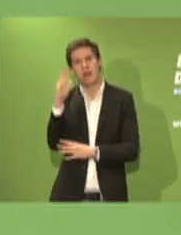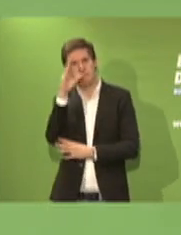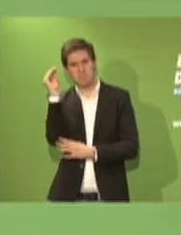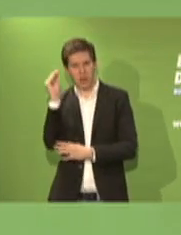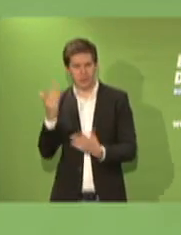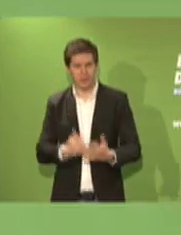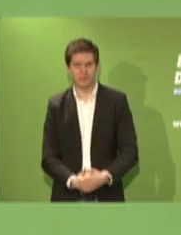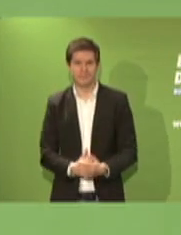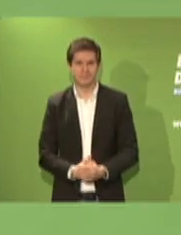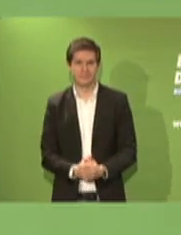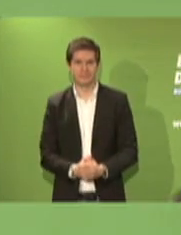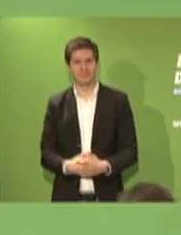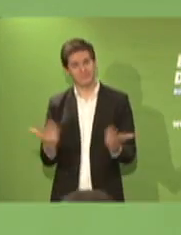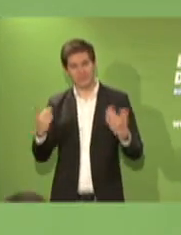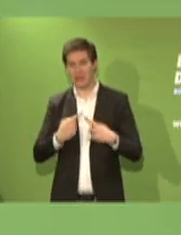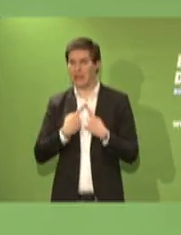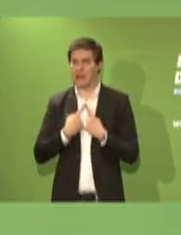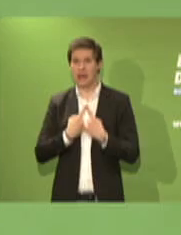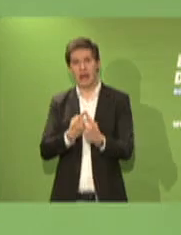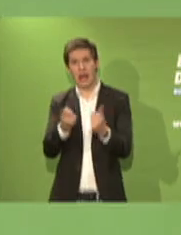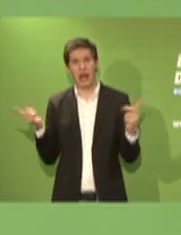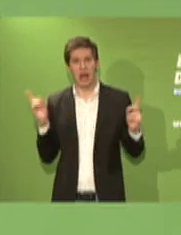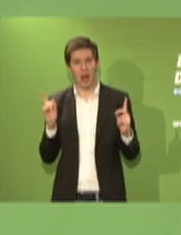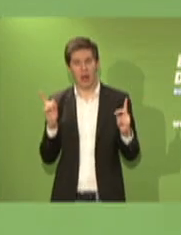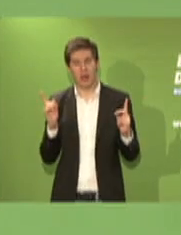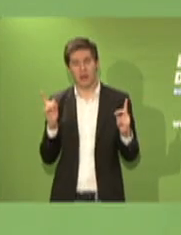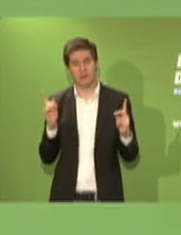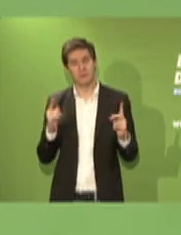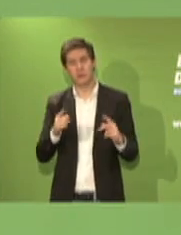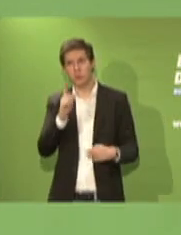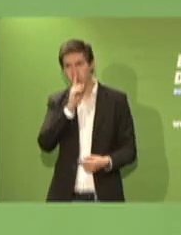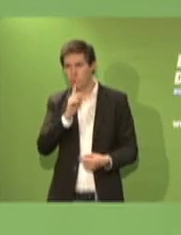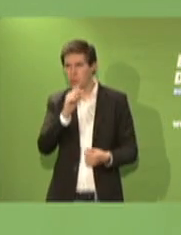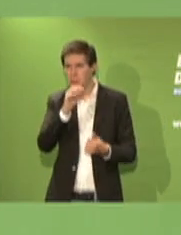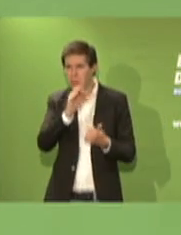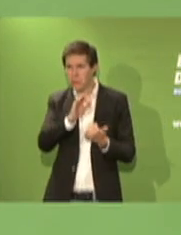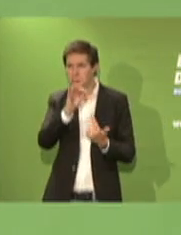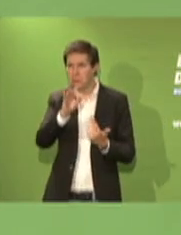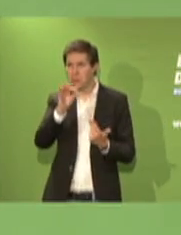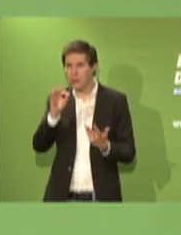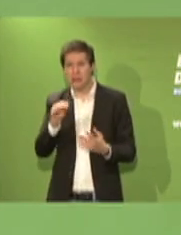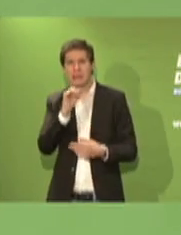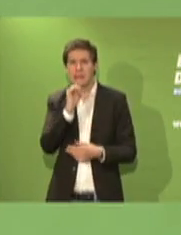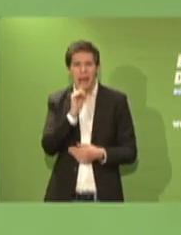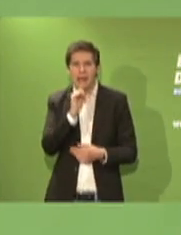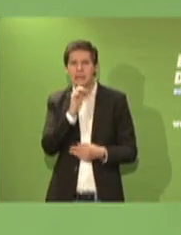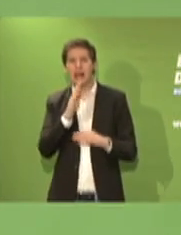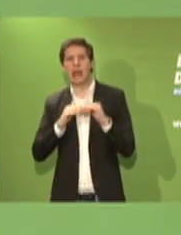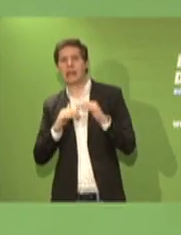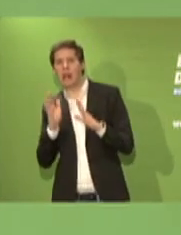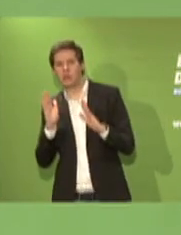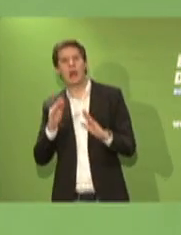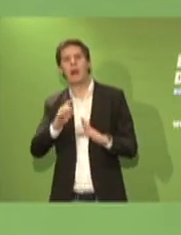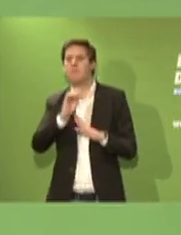haben. Und alle Kandidaten haben bis auf einzelne Nein und Enthaltungen die